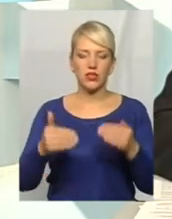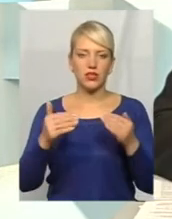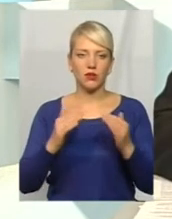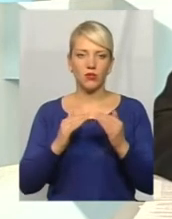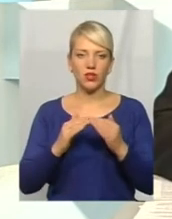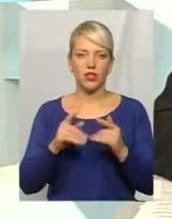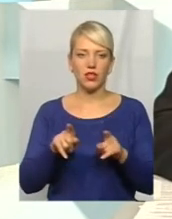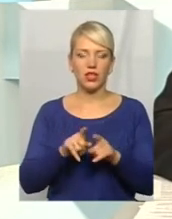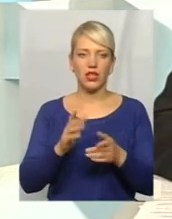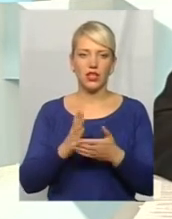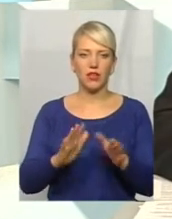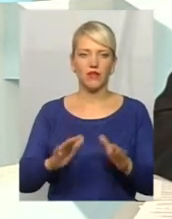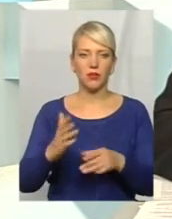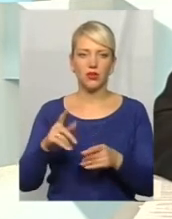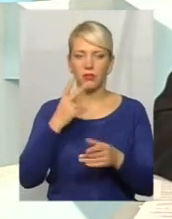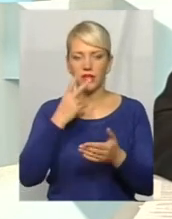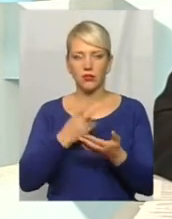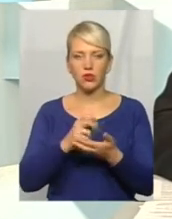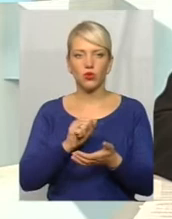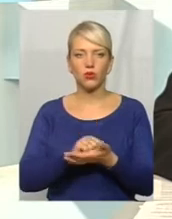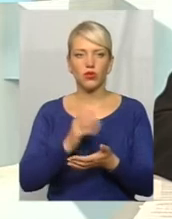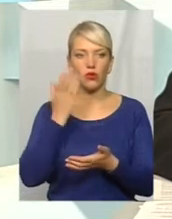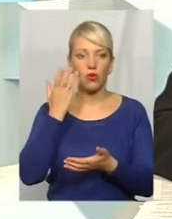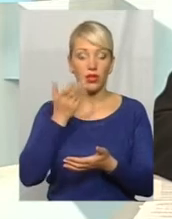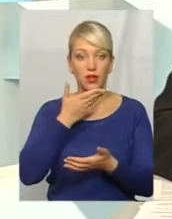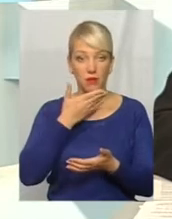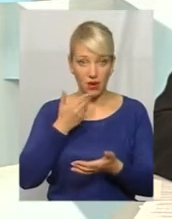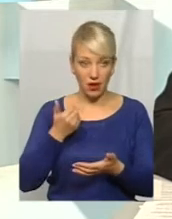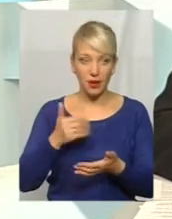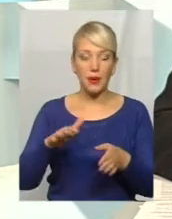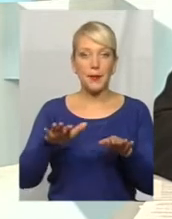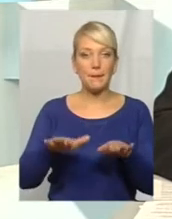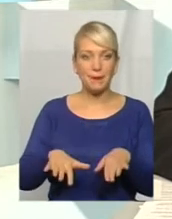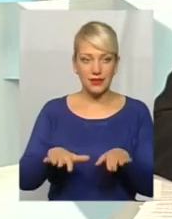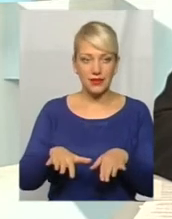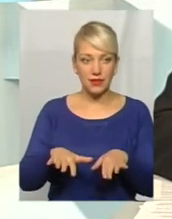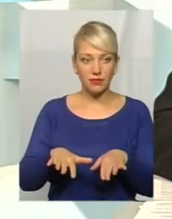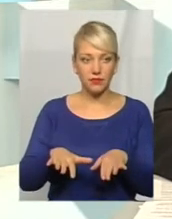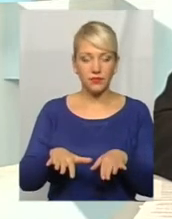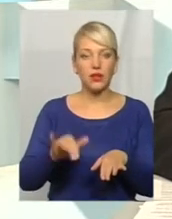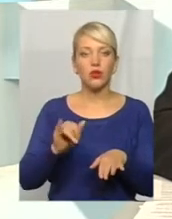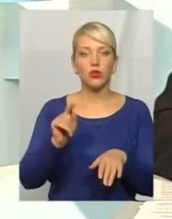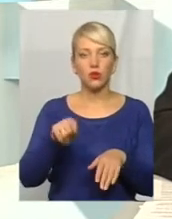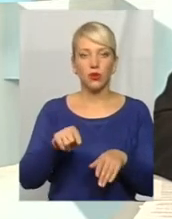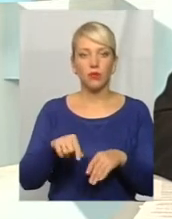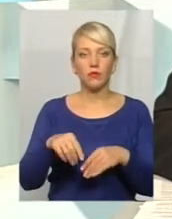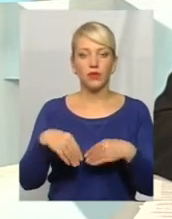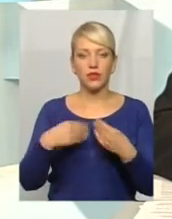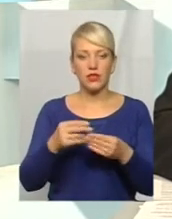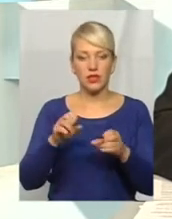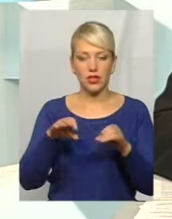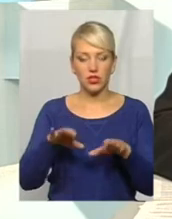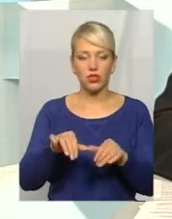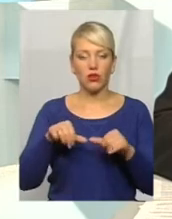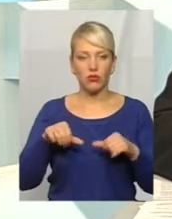теж передбачені нормативними документами, коли немає місця, тоді проводиться рішенням комісії,